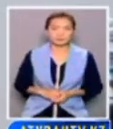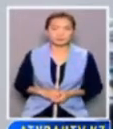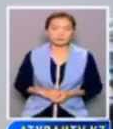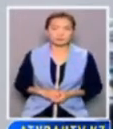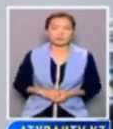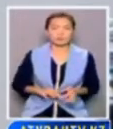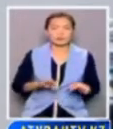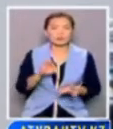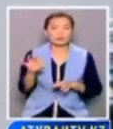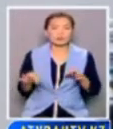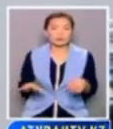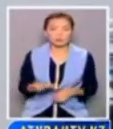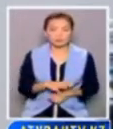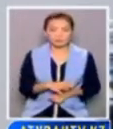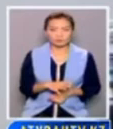сызылған карта